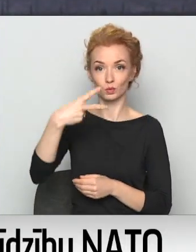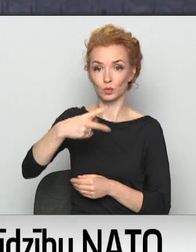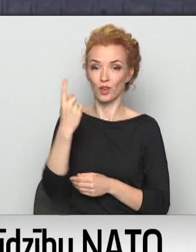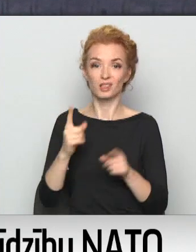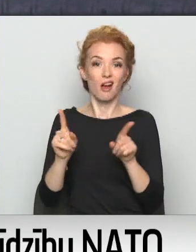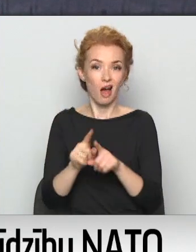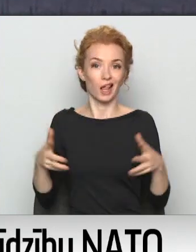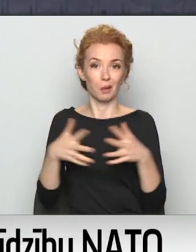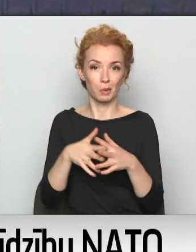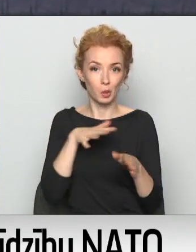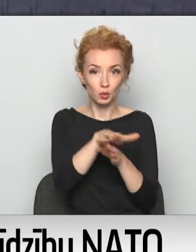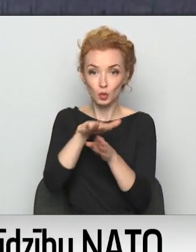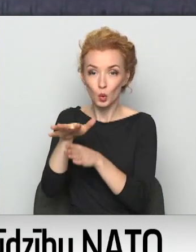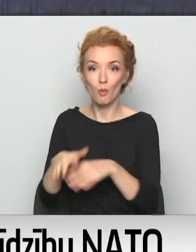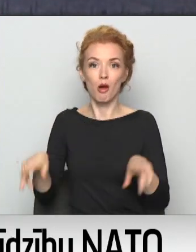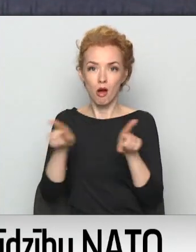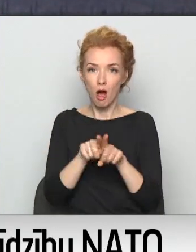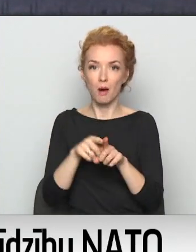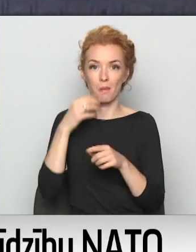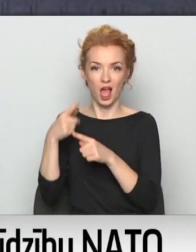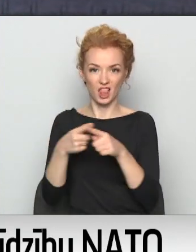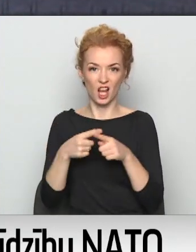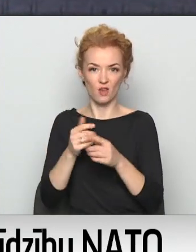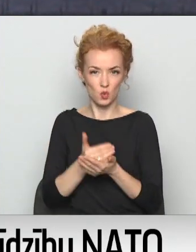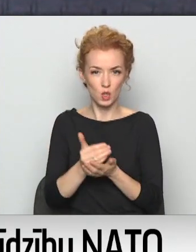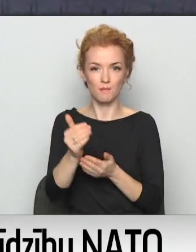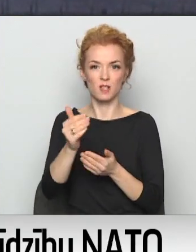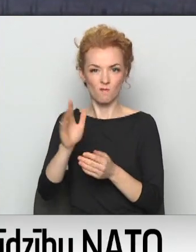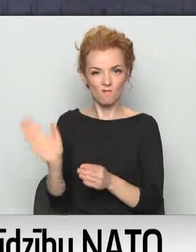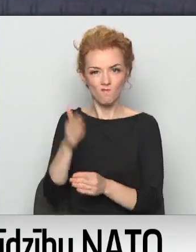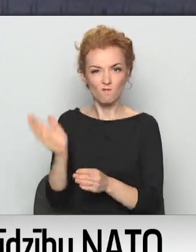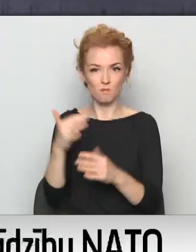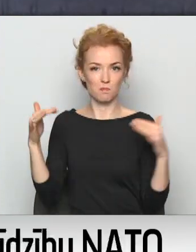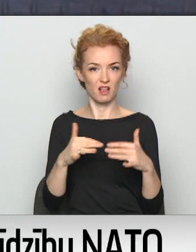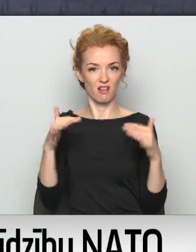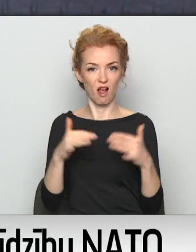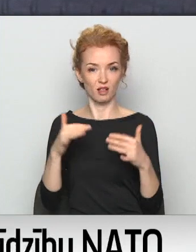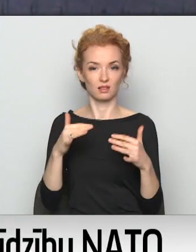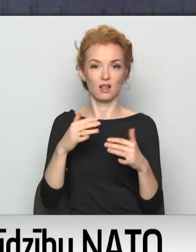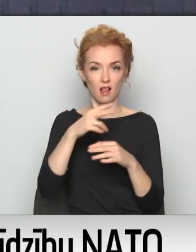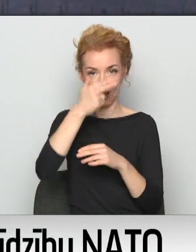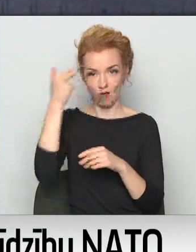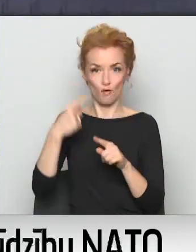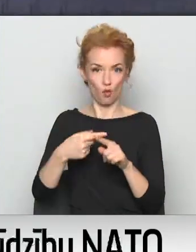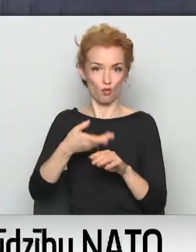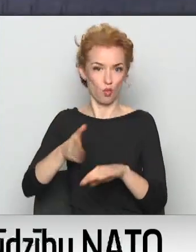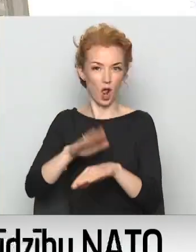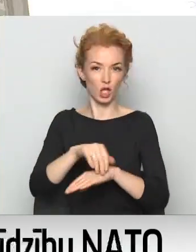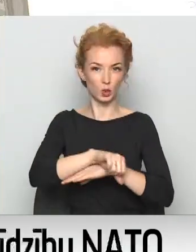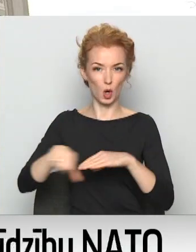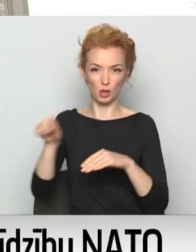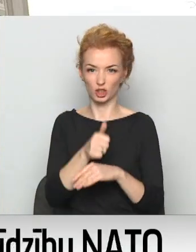uzbrukumi, un Baltkrievija turpina migrācijas spiedienu īpaši uz Lietuvas un Polijas robežas. Vairāk stāsta Ines Razdiņa.